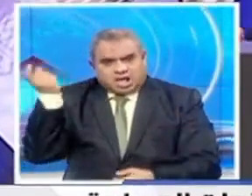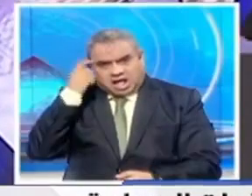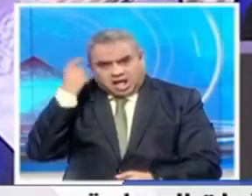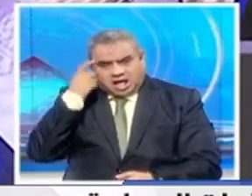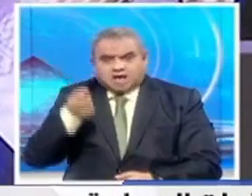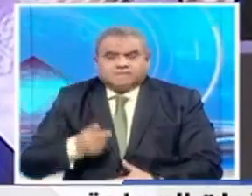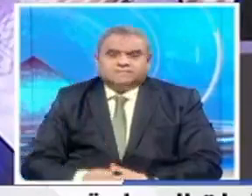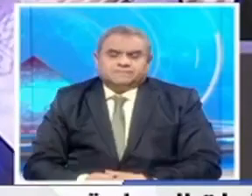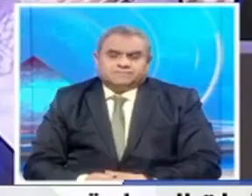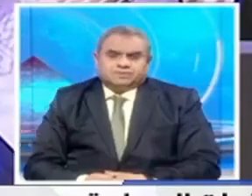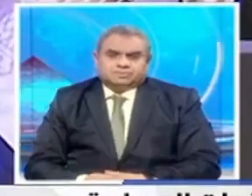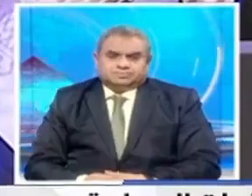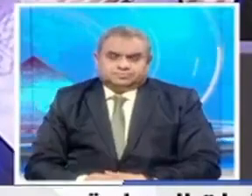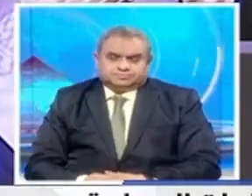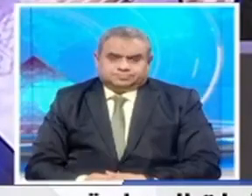يعني